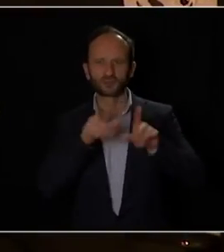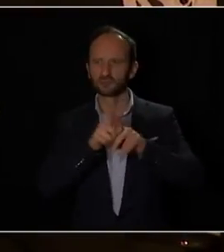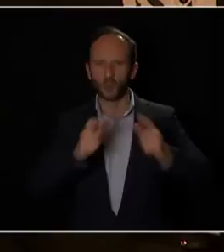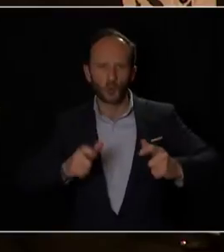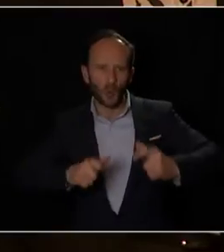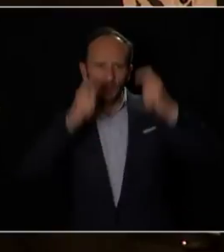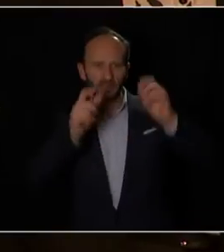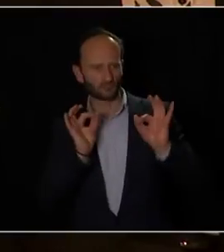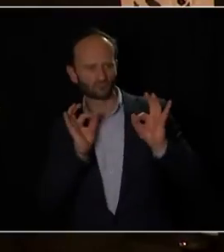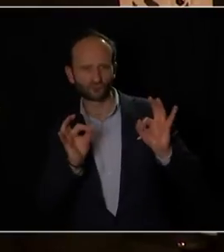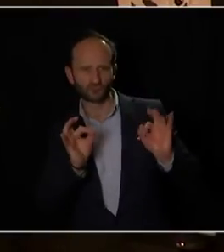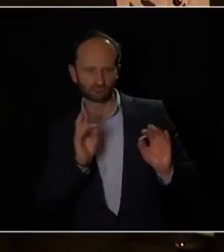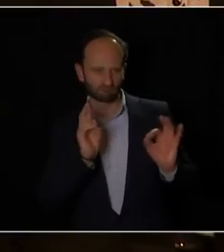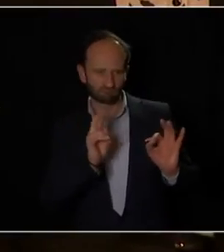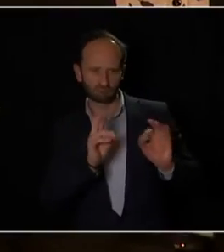taille humaine,